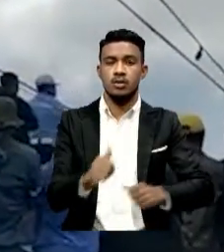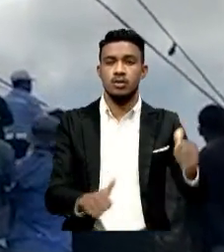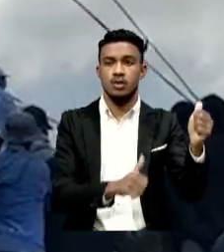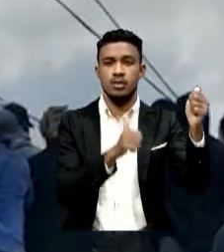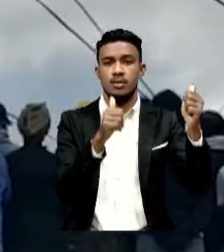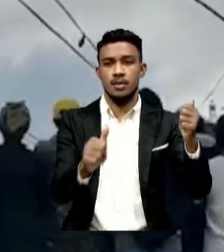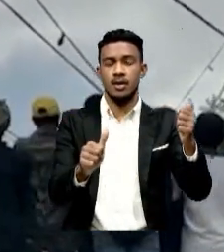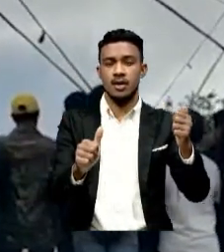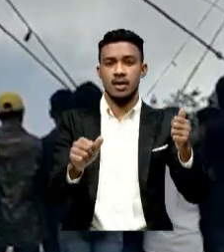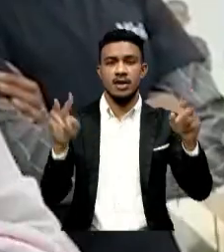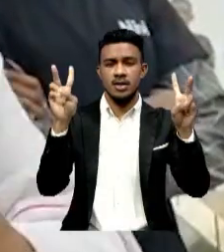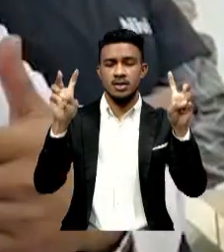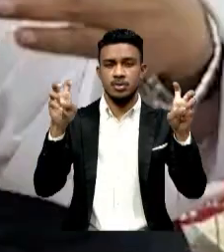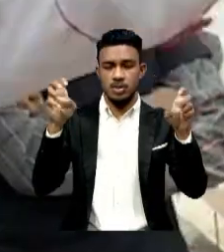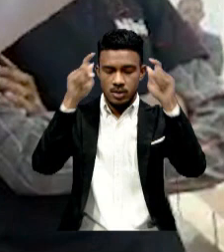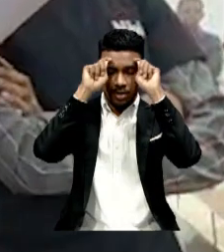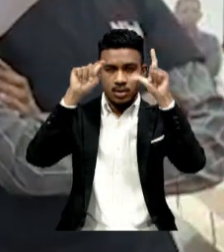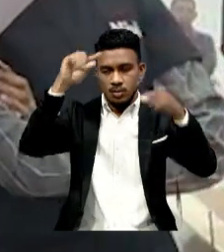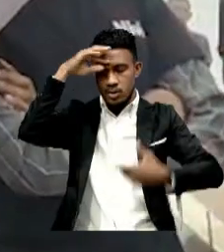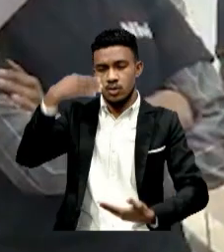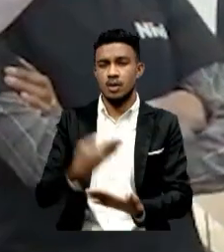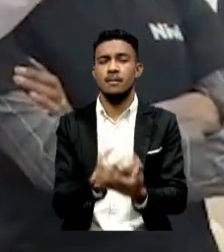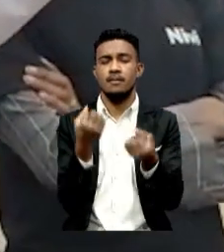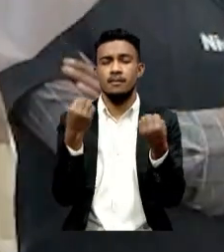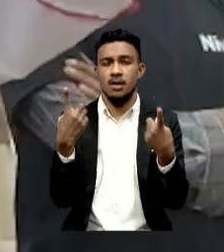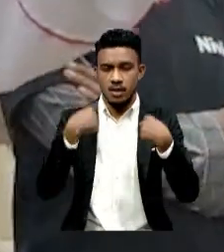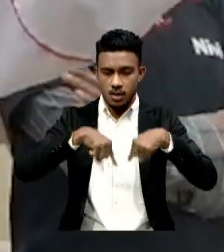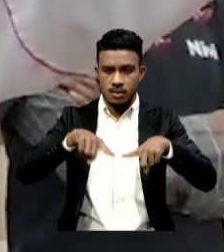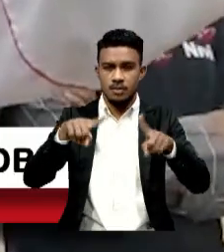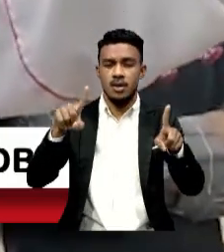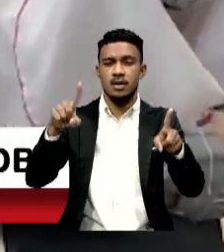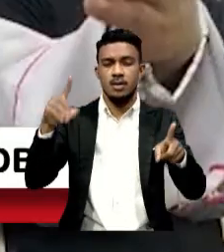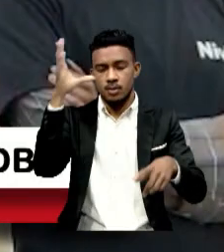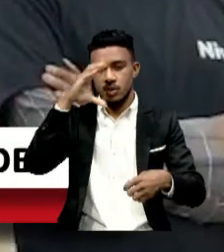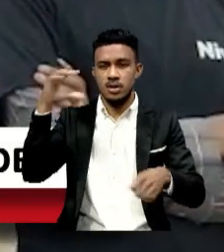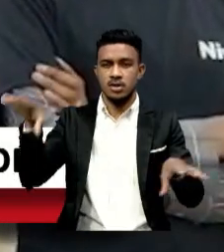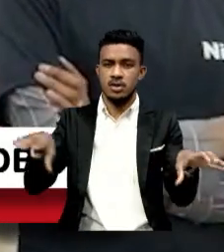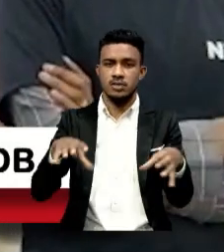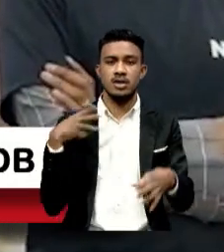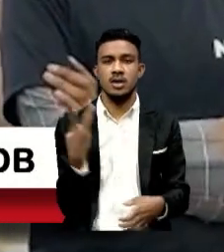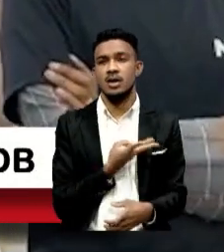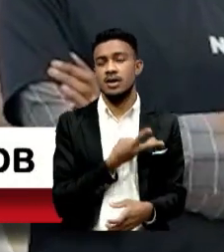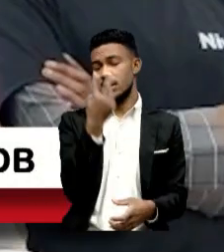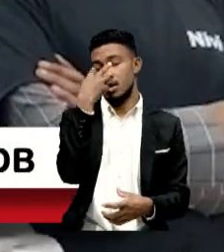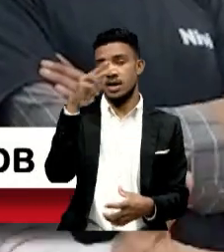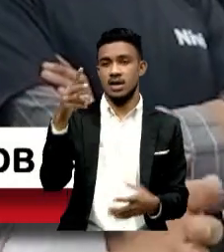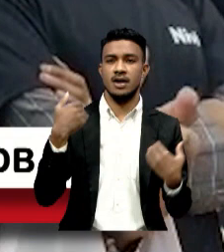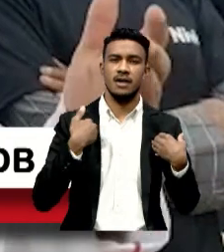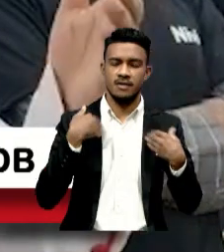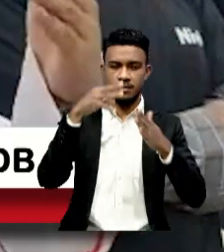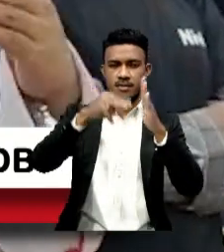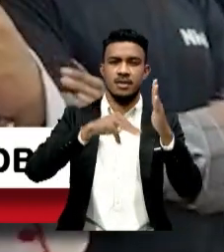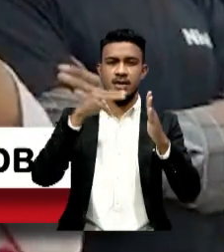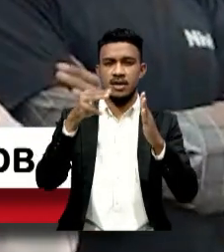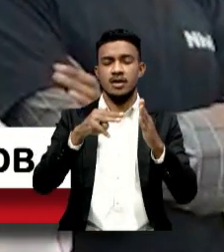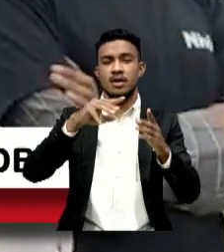bot ne be Timor wan barak sngai baliur buka serviço ita assisti. Fula ainda nem larang tare ya media